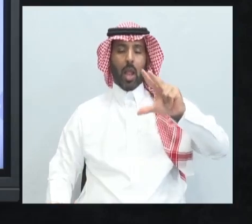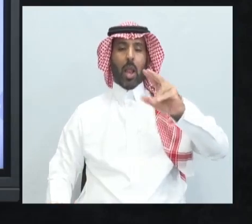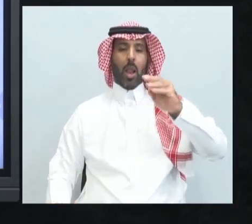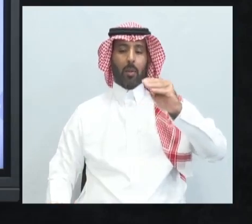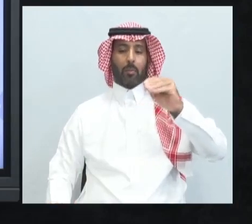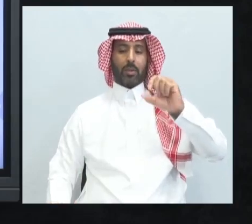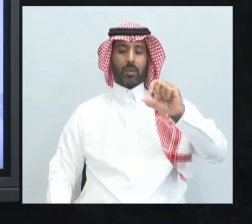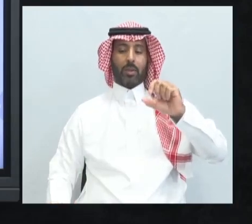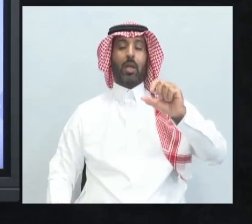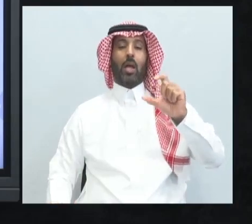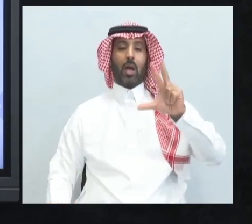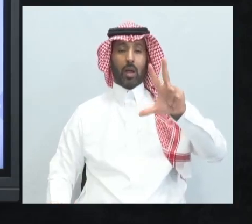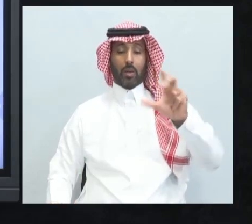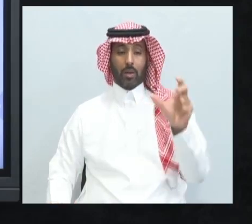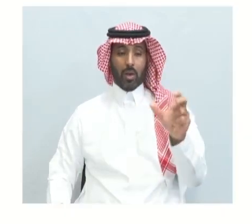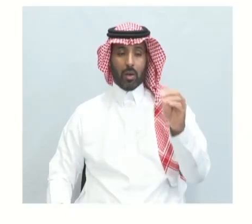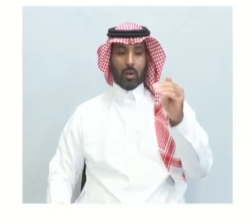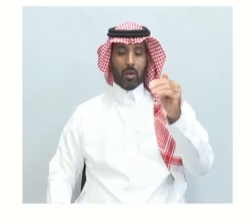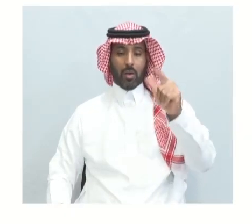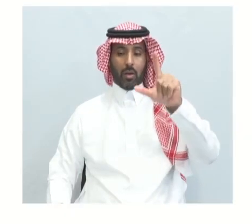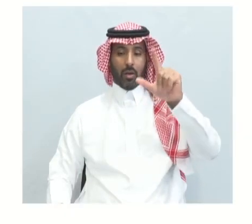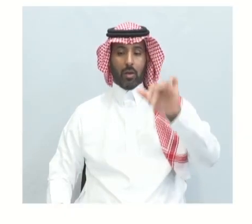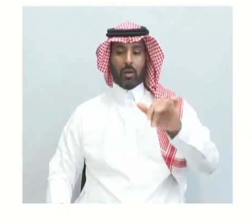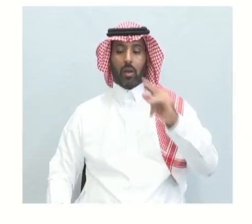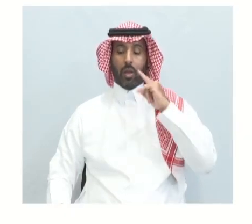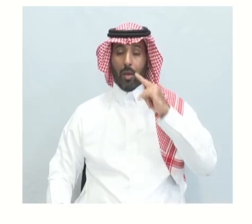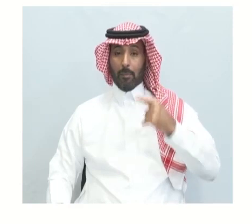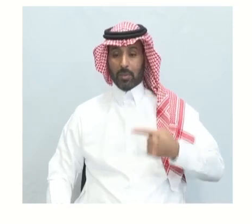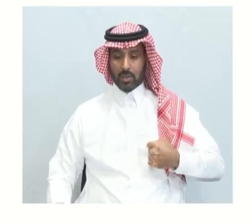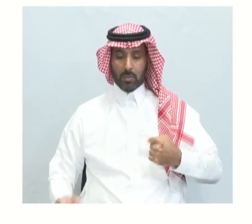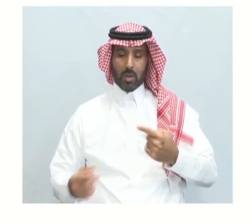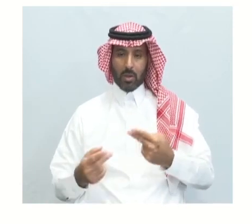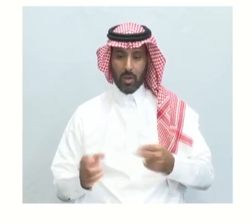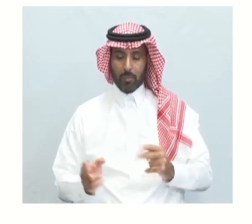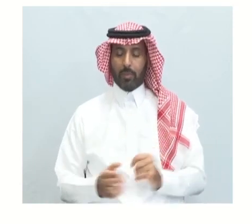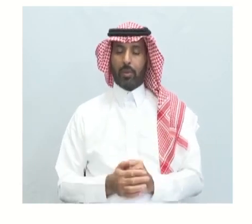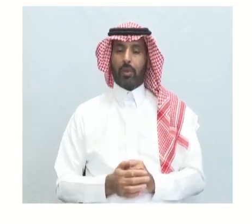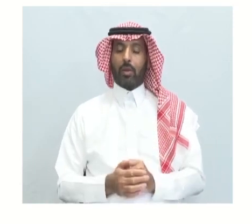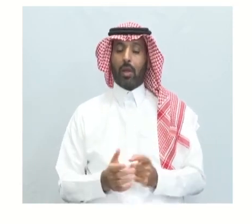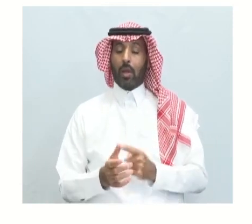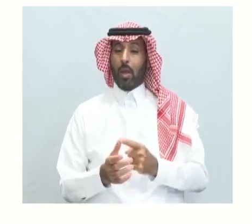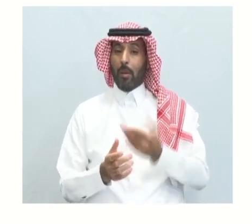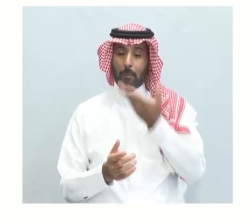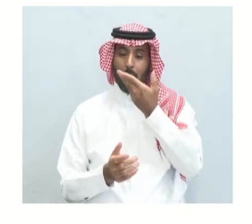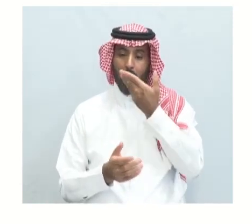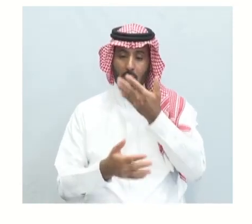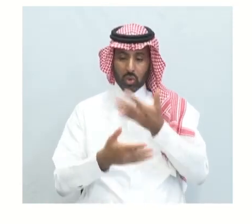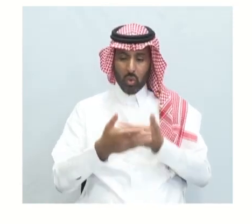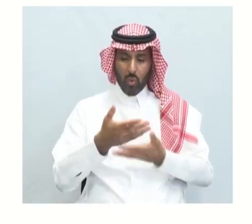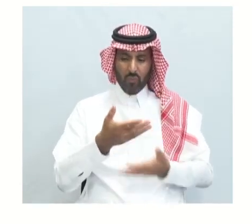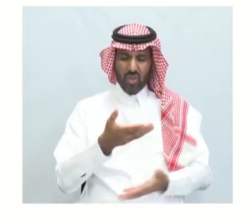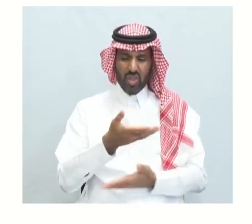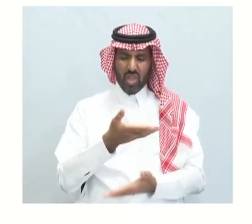الدرس السابق بسم الله وعلى بركه الله في الدرس السابق المياه الجوفيه في المملكه العربيه السعوديه